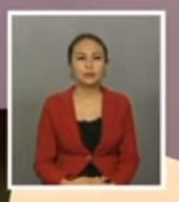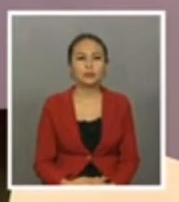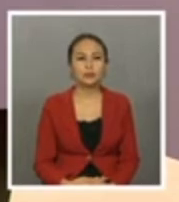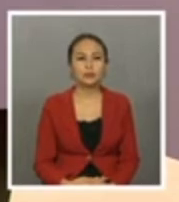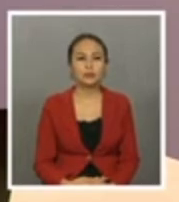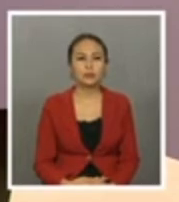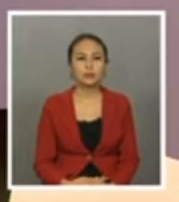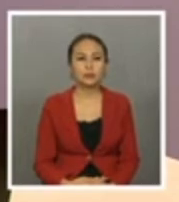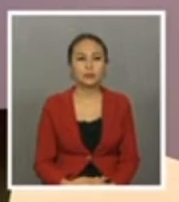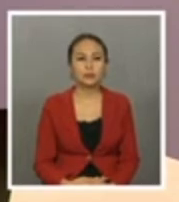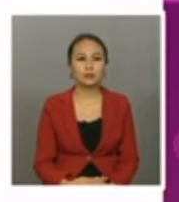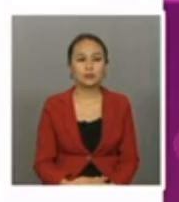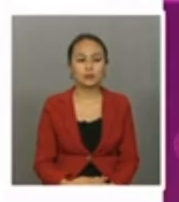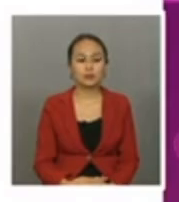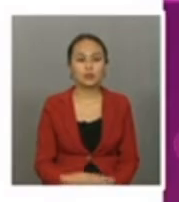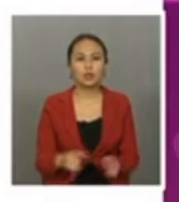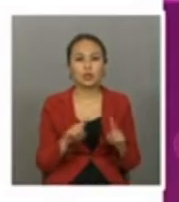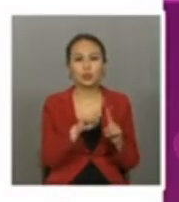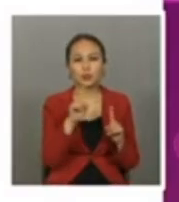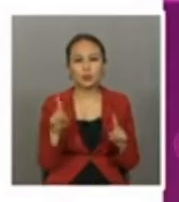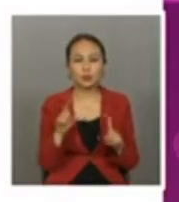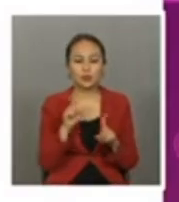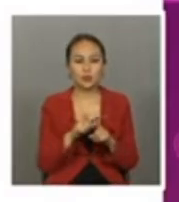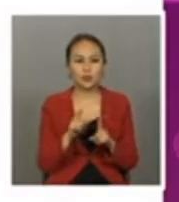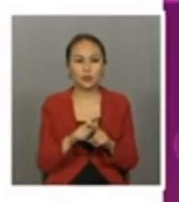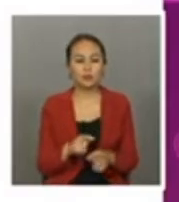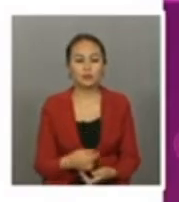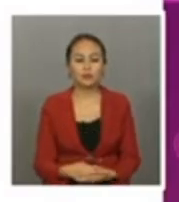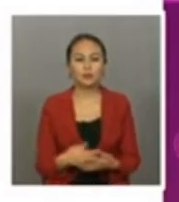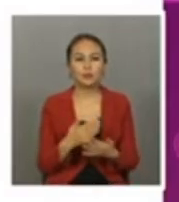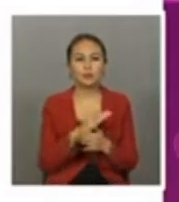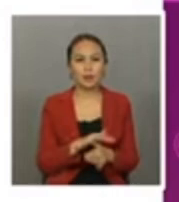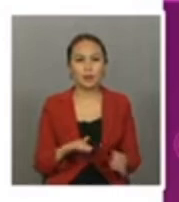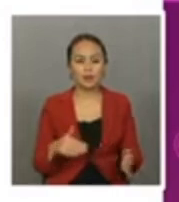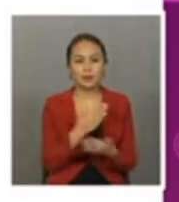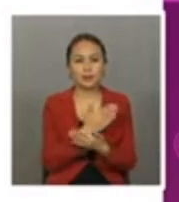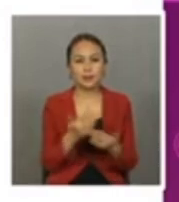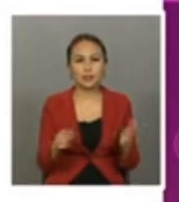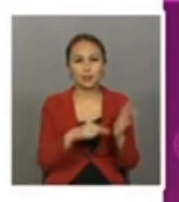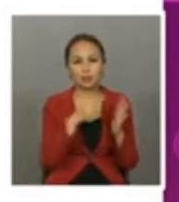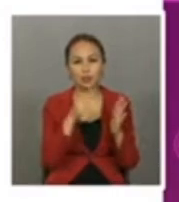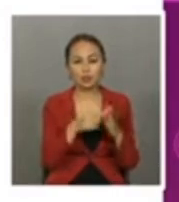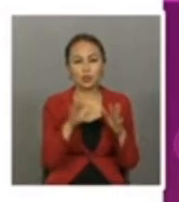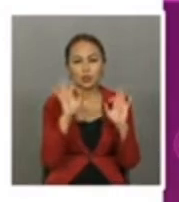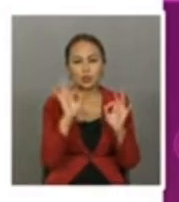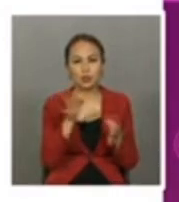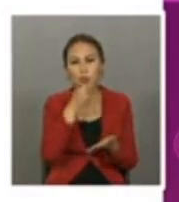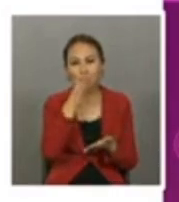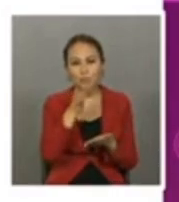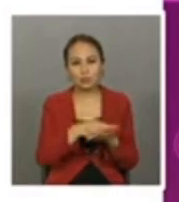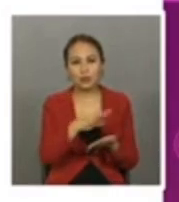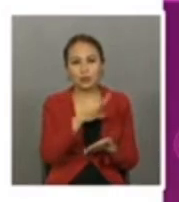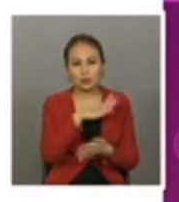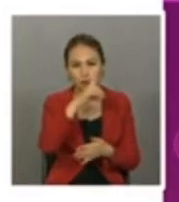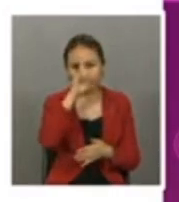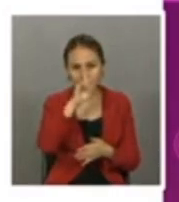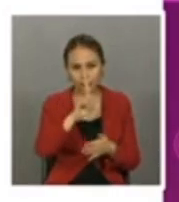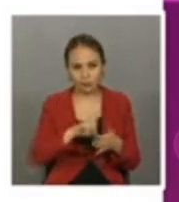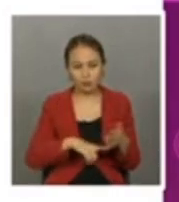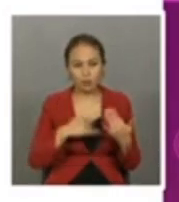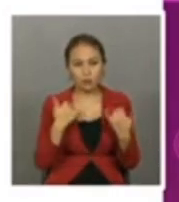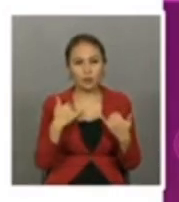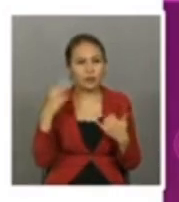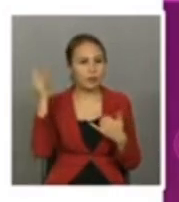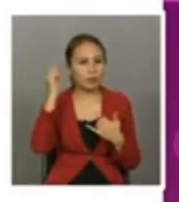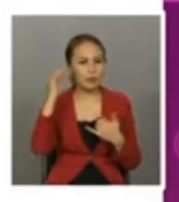Бұлар бізде түбірлес сөздер. Балалар, сендер сұрақтарға дұрыс жауап бергендеріңе сенемін. Бүгінгі сабақта